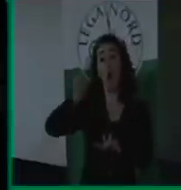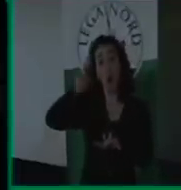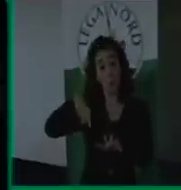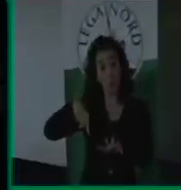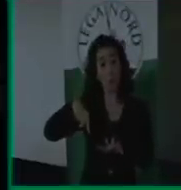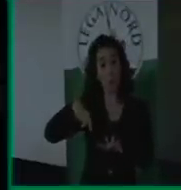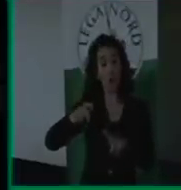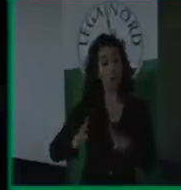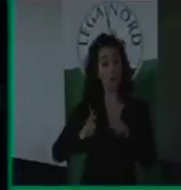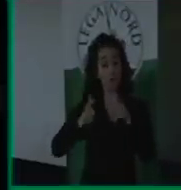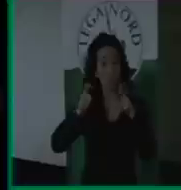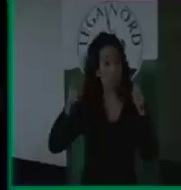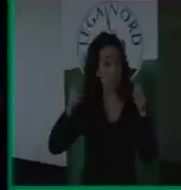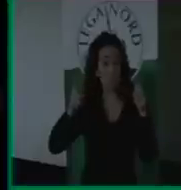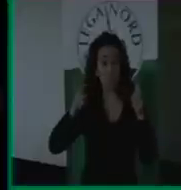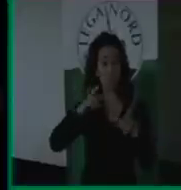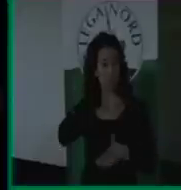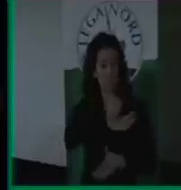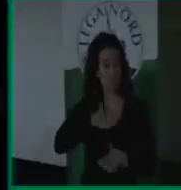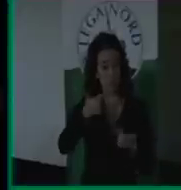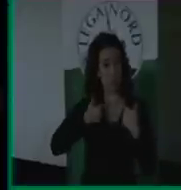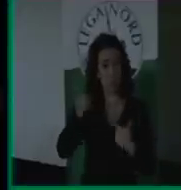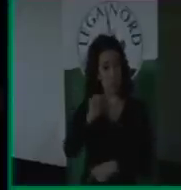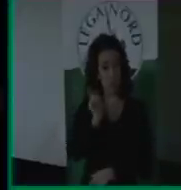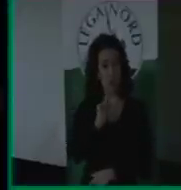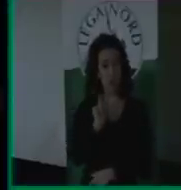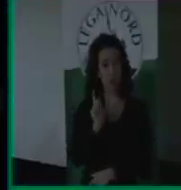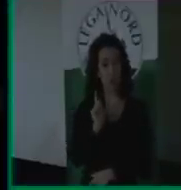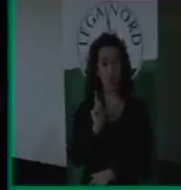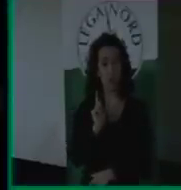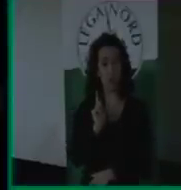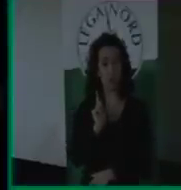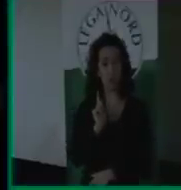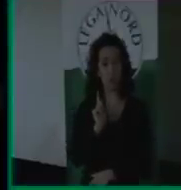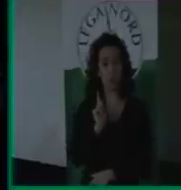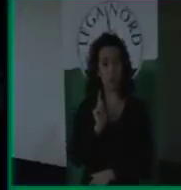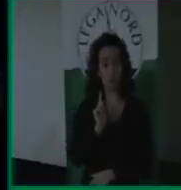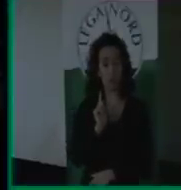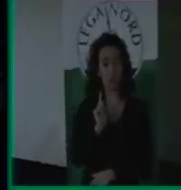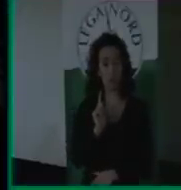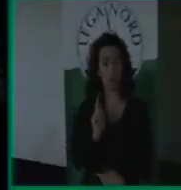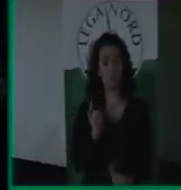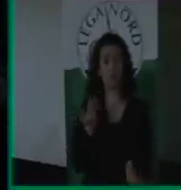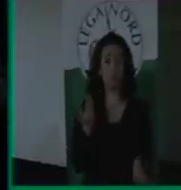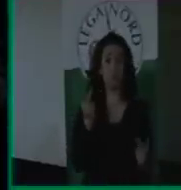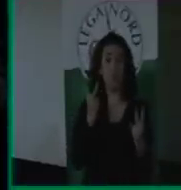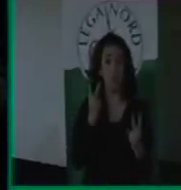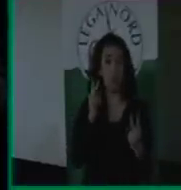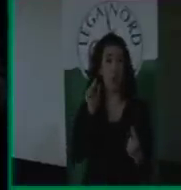crescita ancora meno soddisfacente di quella Al momento nulla o negativa ma in